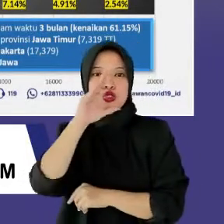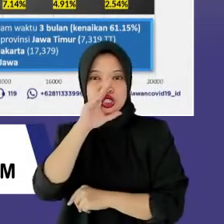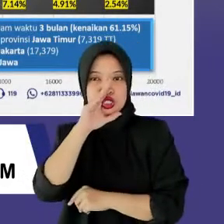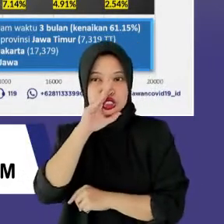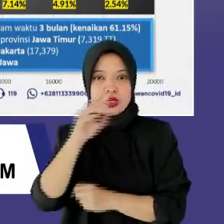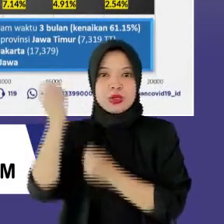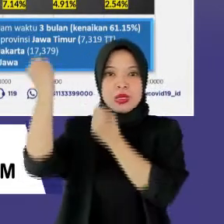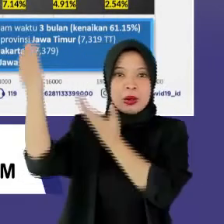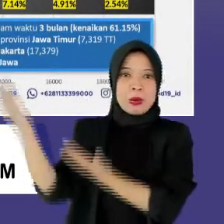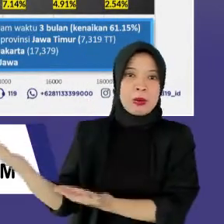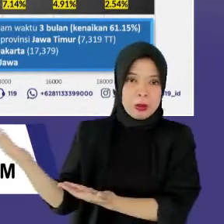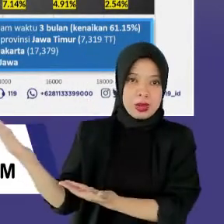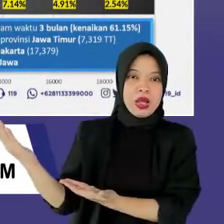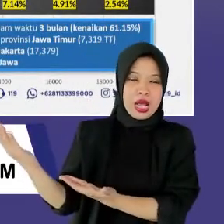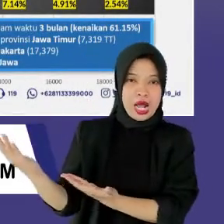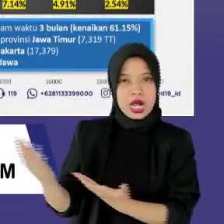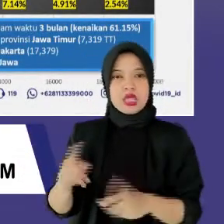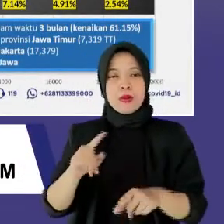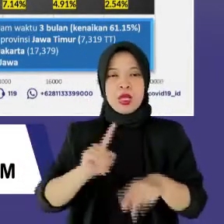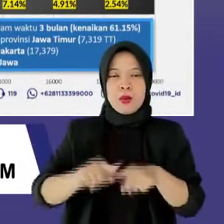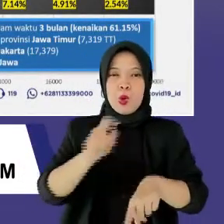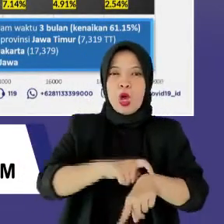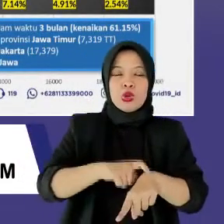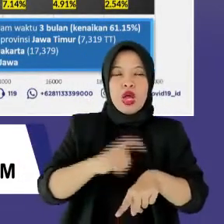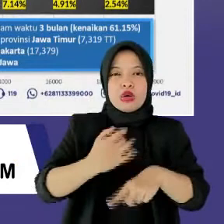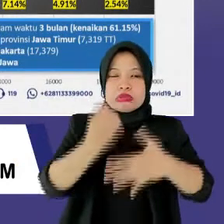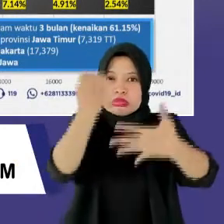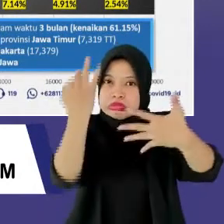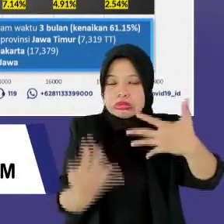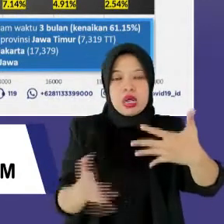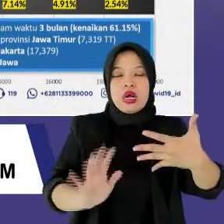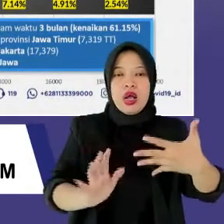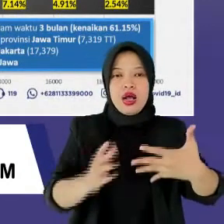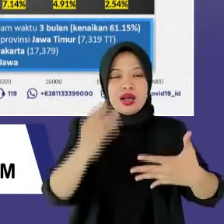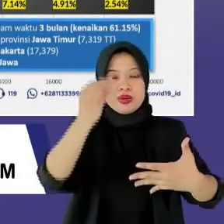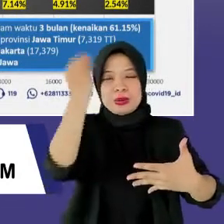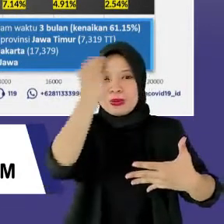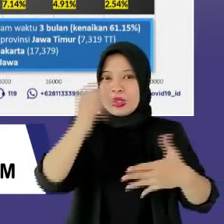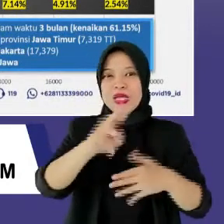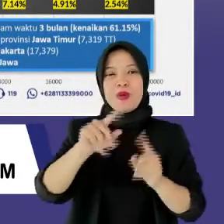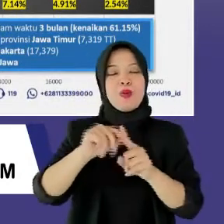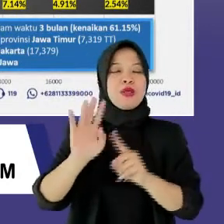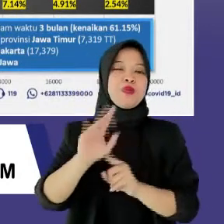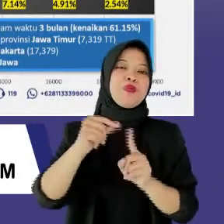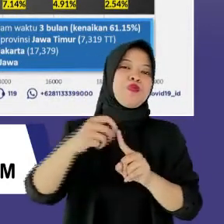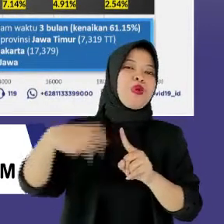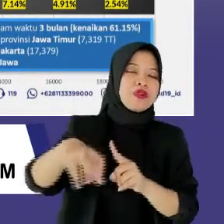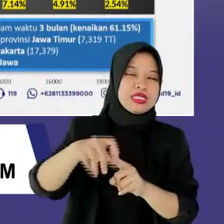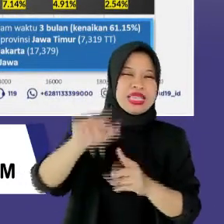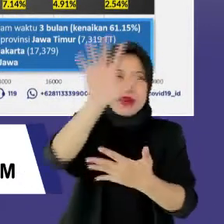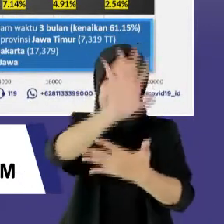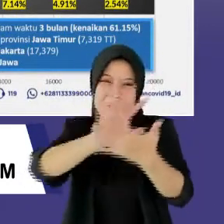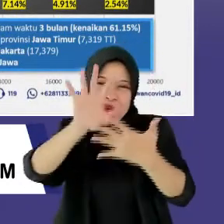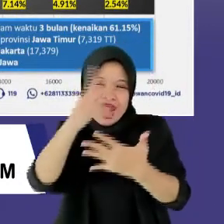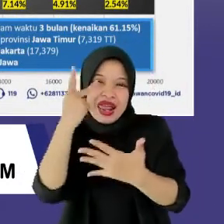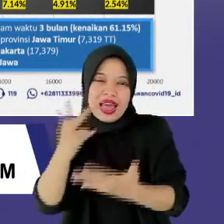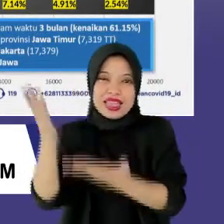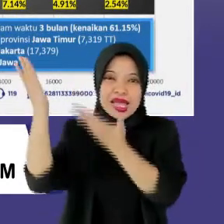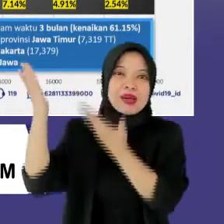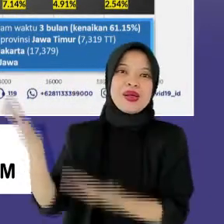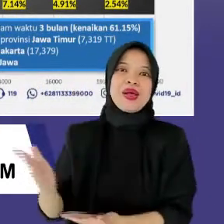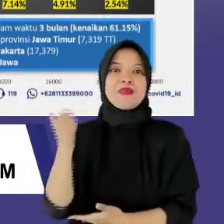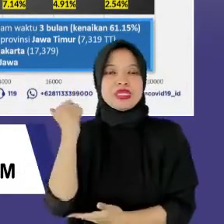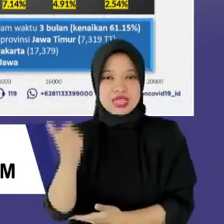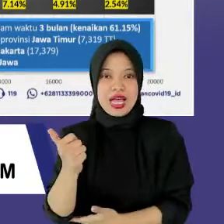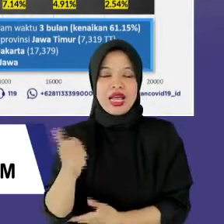lihat time series waktu penambahannya gitu ya, karena terlalu banyak kalau kita lihat 34 provinsi. Tapi sebagai gambaran di sini kita bisa lihat